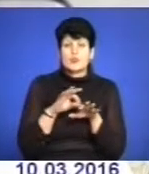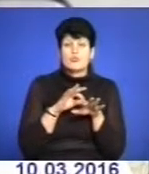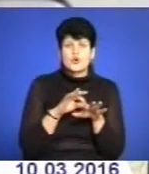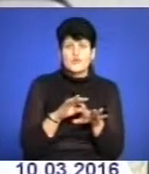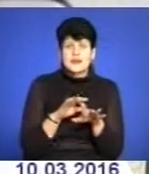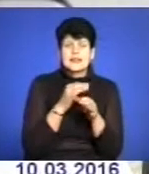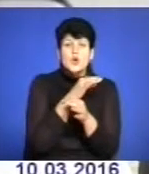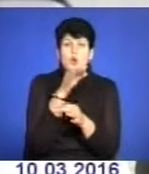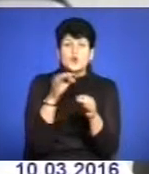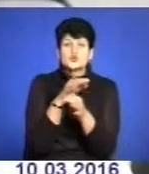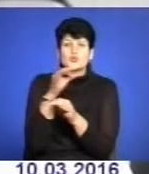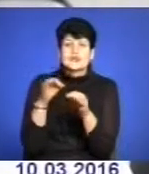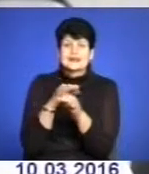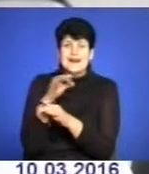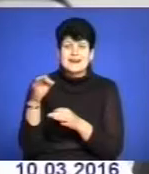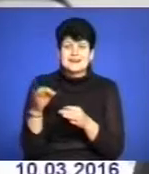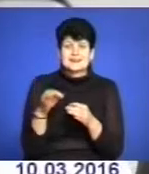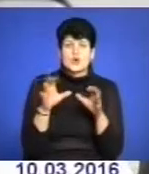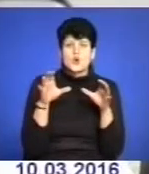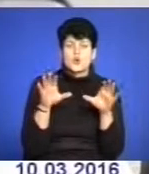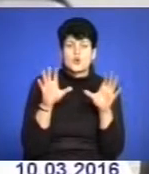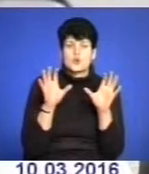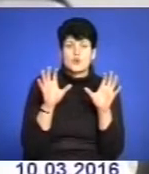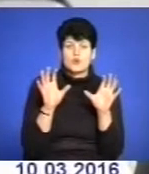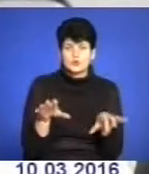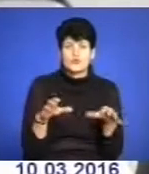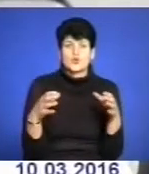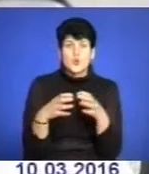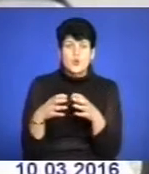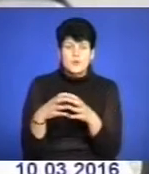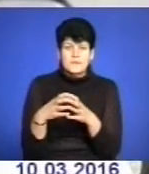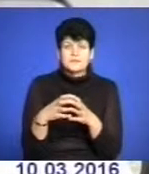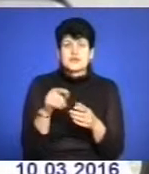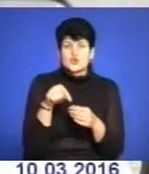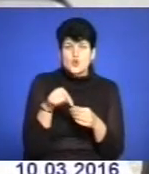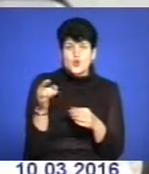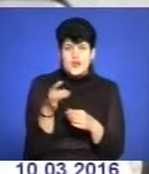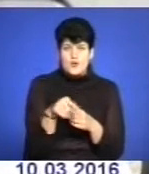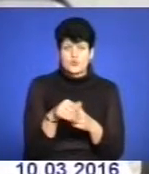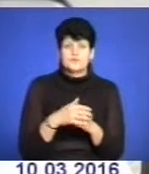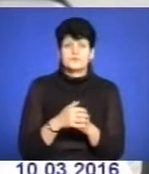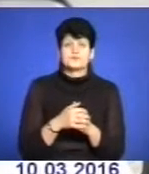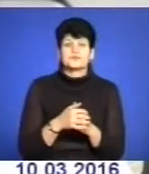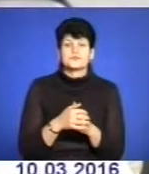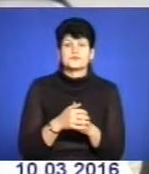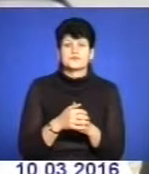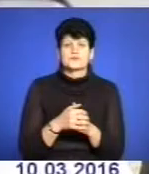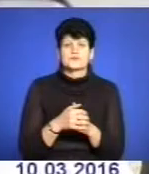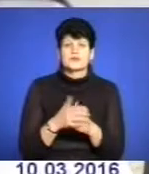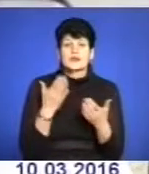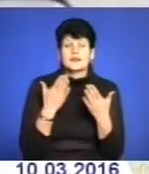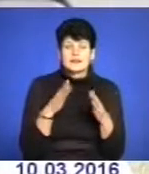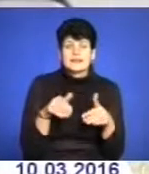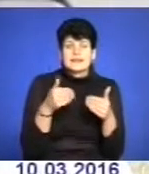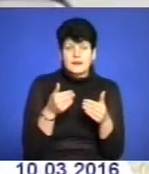відповідні консультації з головою громади і з громадою цього регіону, які